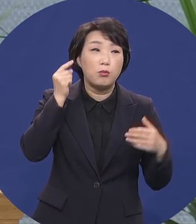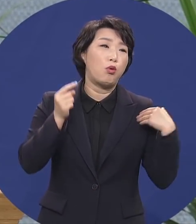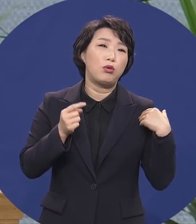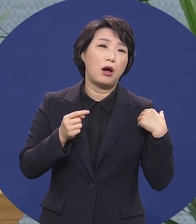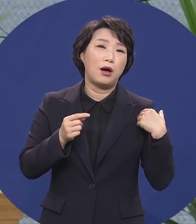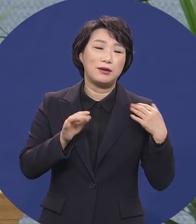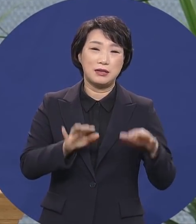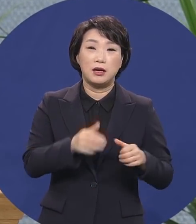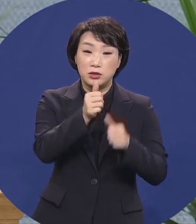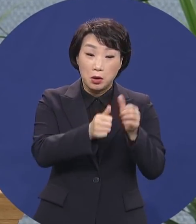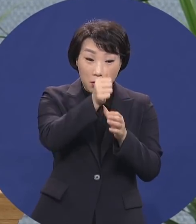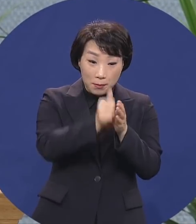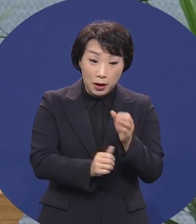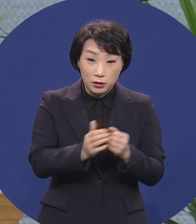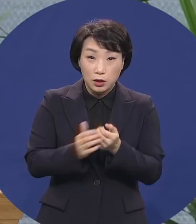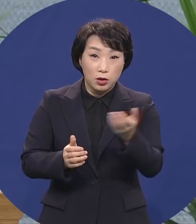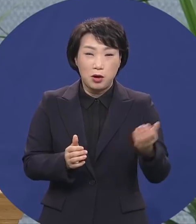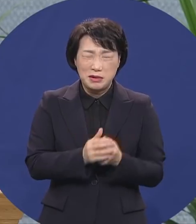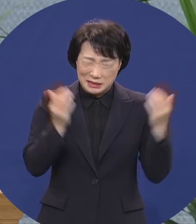완전히 시험 들어서